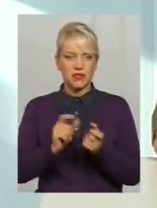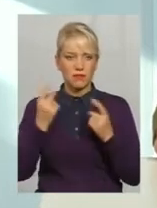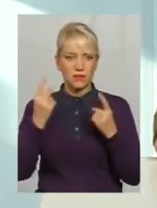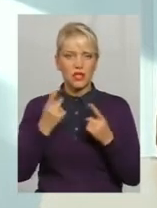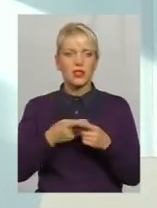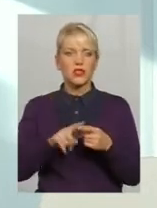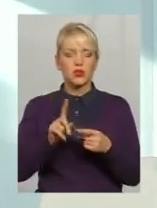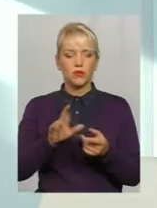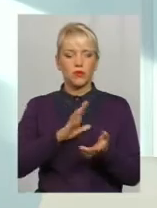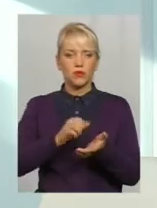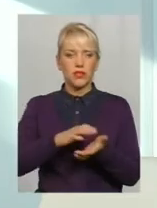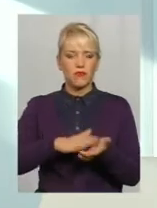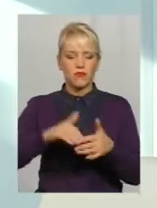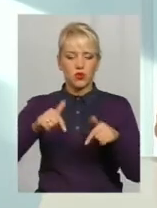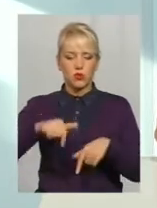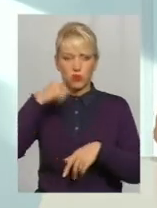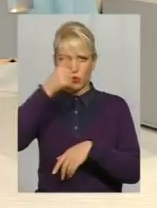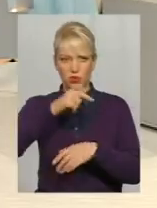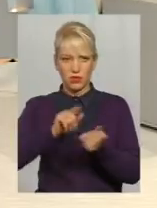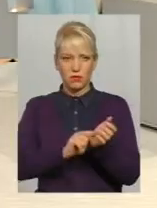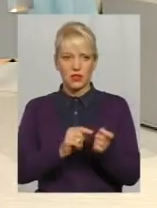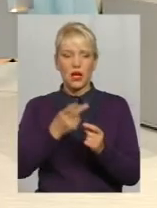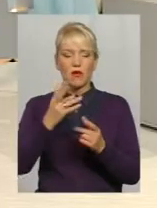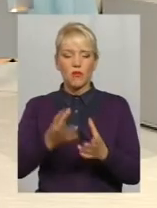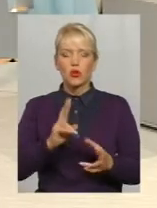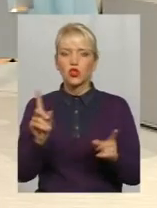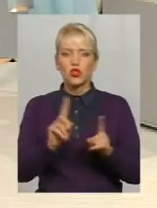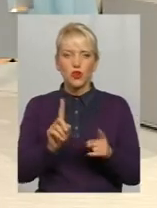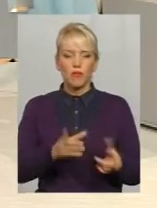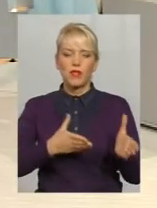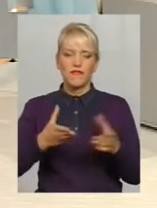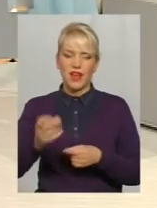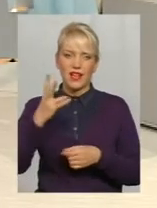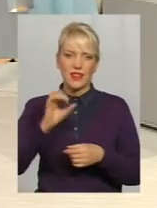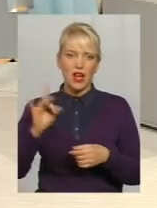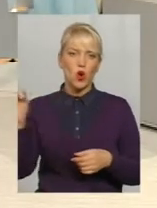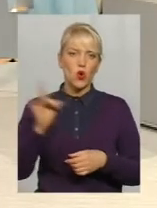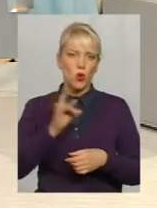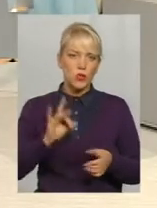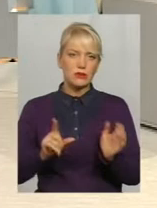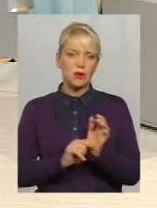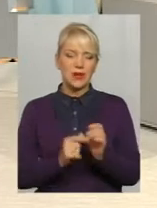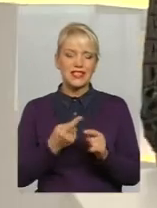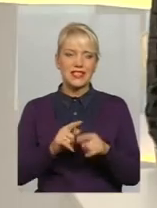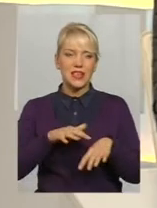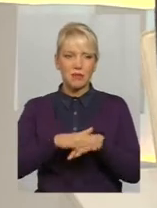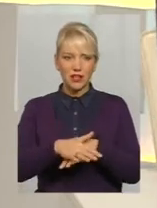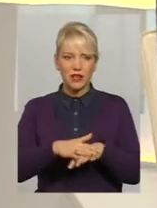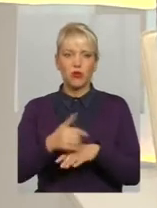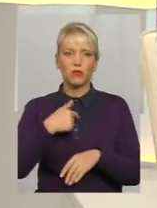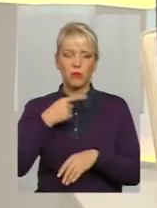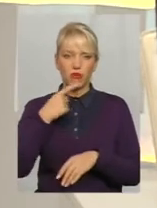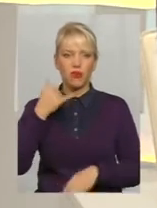році. Ольга Сергіївна, власне, про чинники, які впливають на пенсії, на розмір їх, на той перерахунок ми поговоримо згодом.